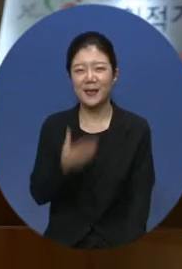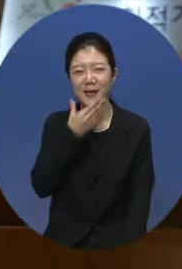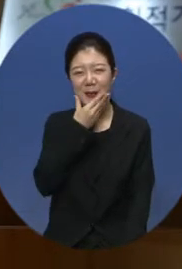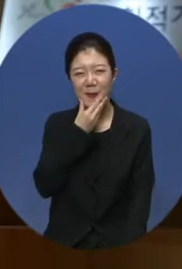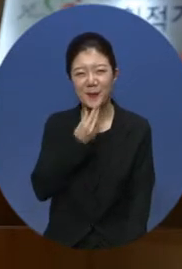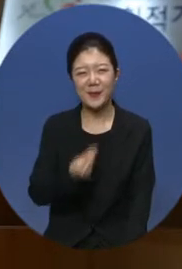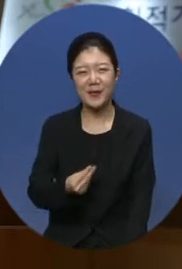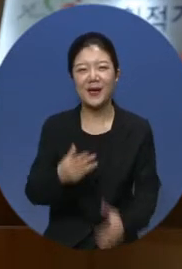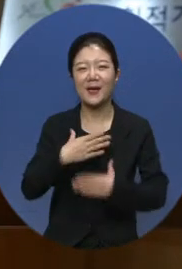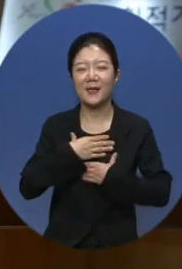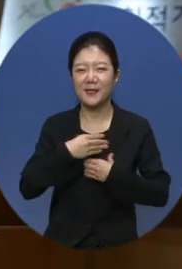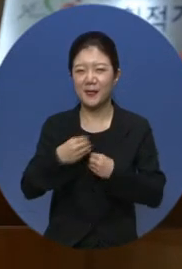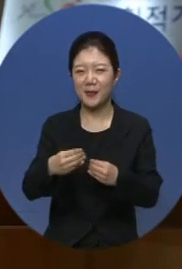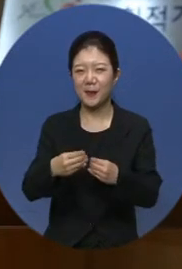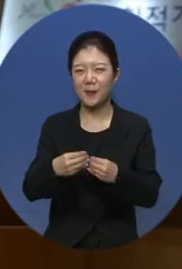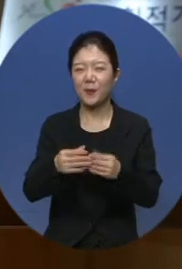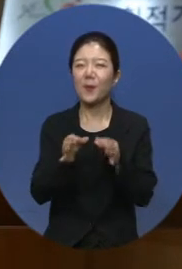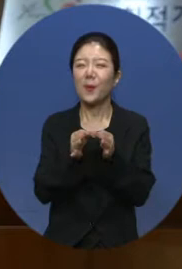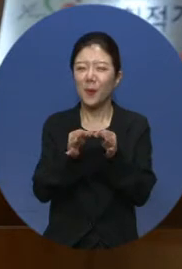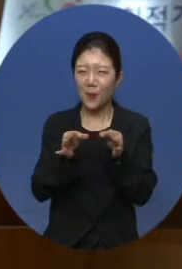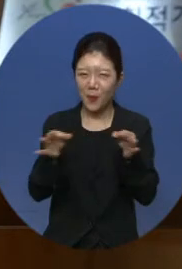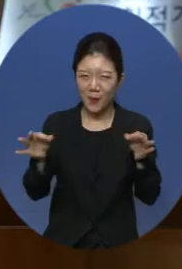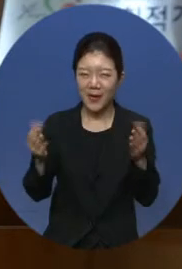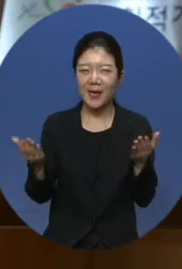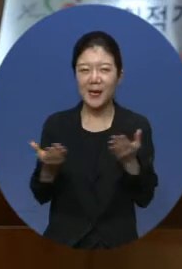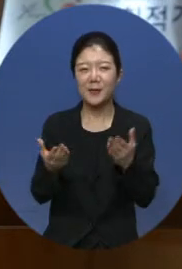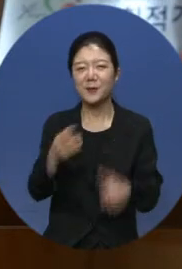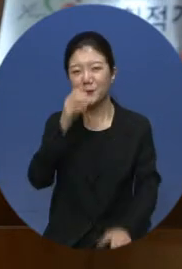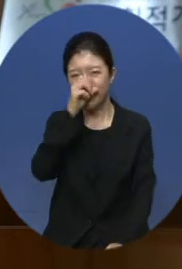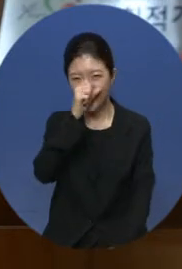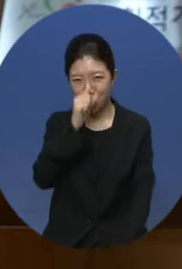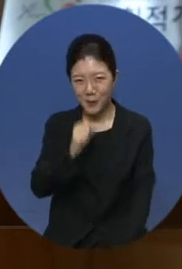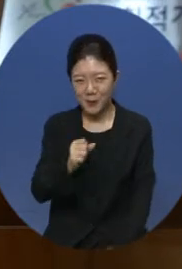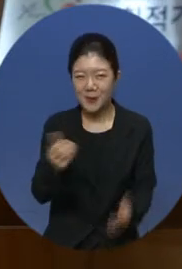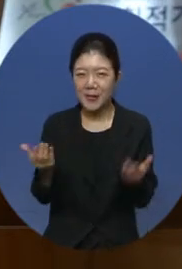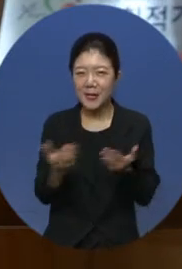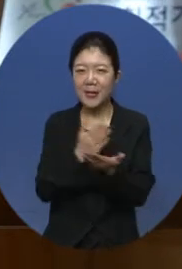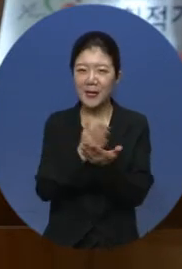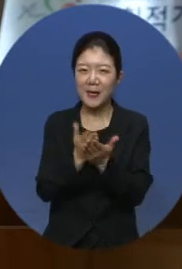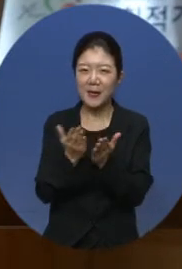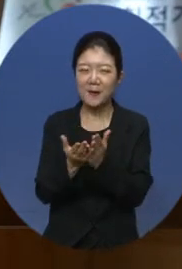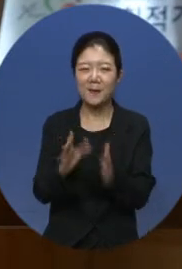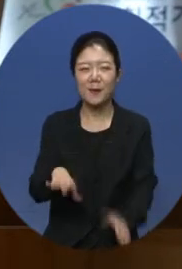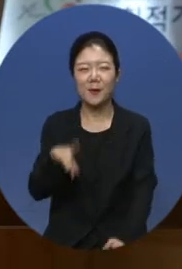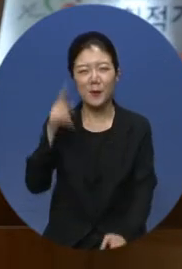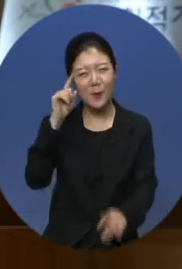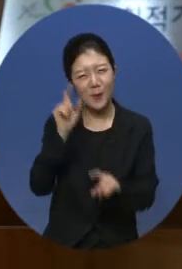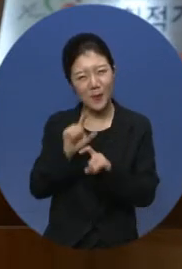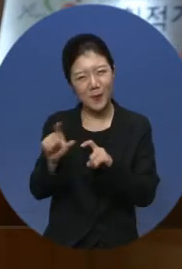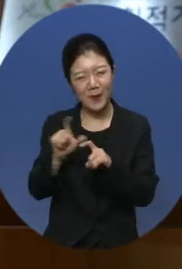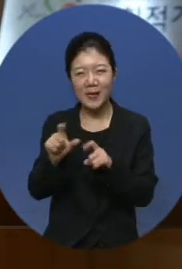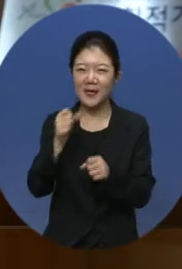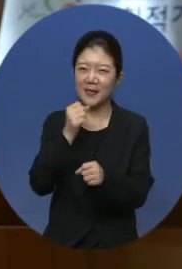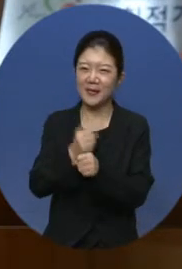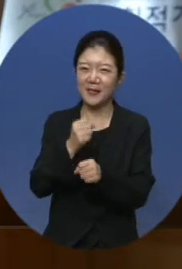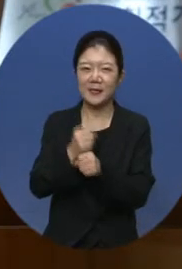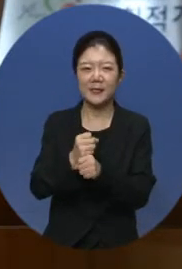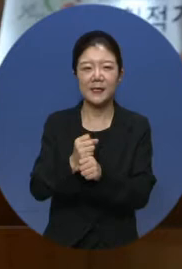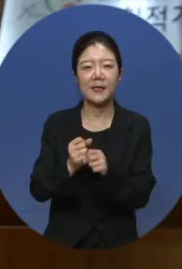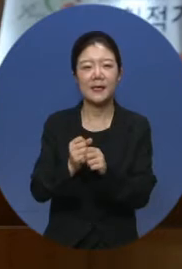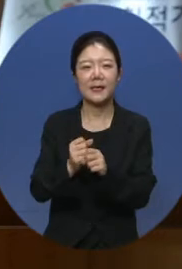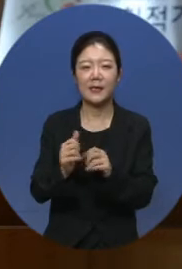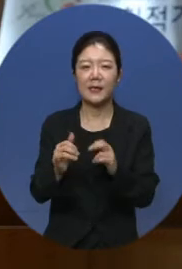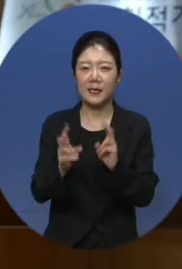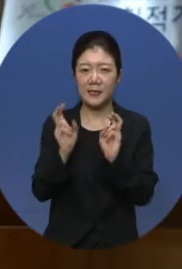행복하게, 안전하게, 그리고 오랫동안 일할 수 있는 좋은 직무, 이런 것들을 먼저 고민하면서 만들어진 사업이,